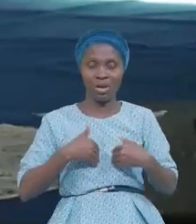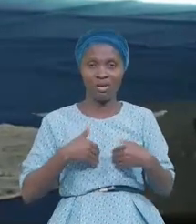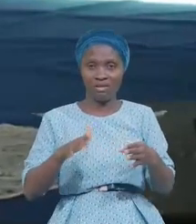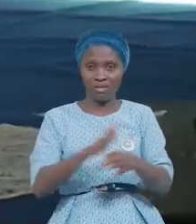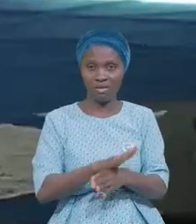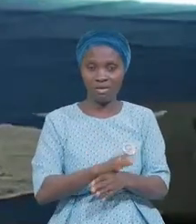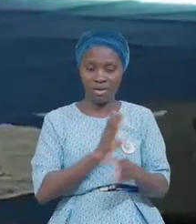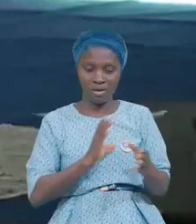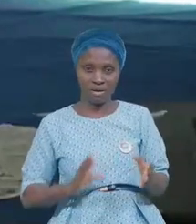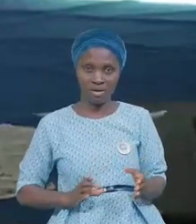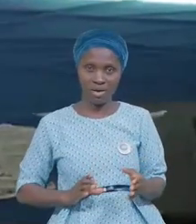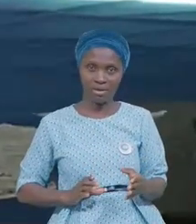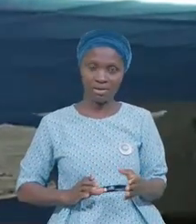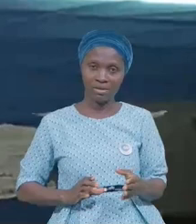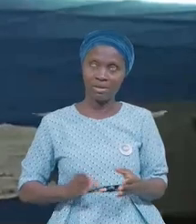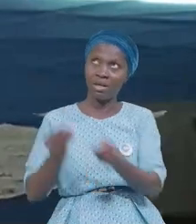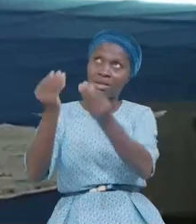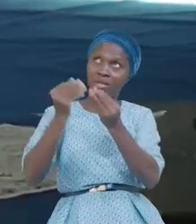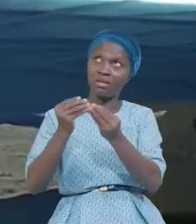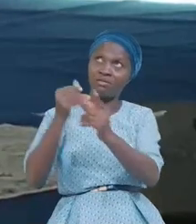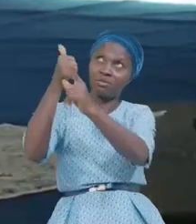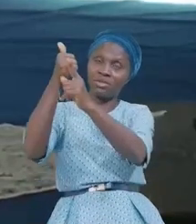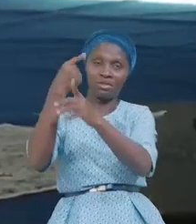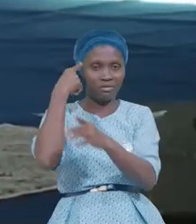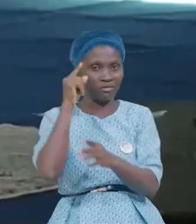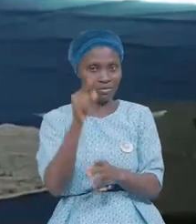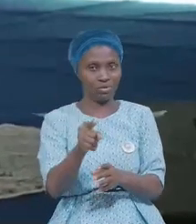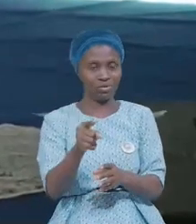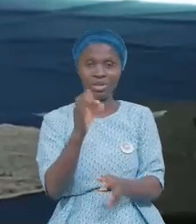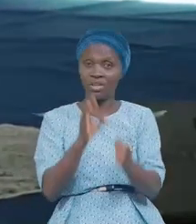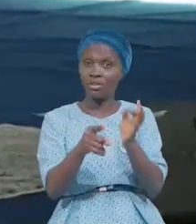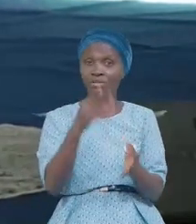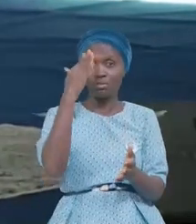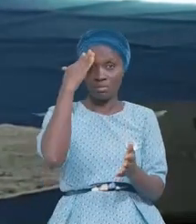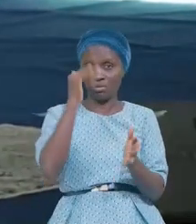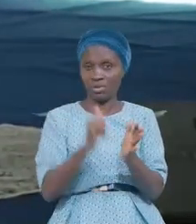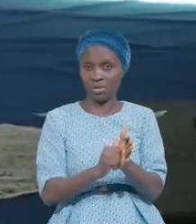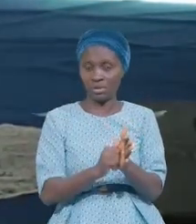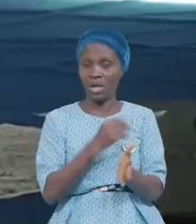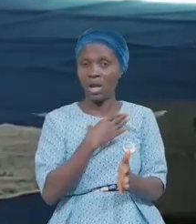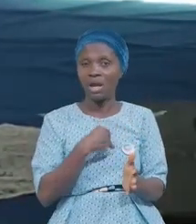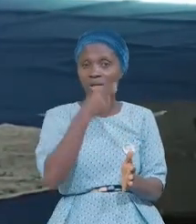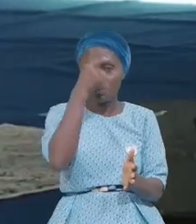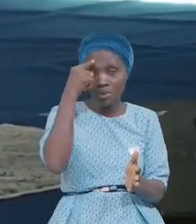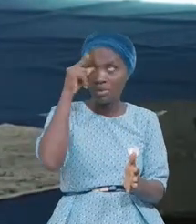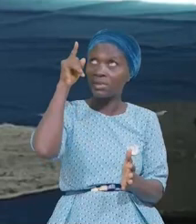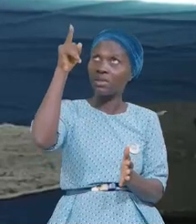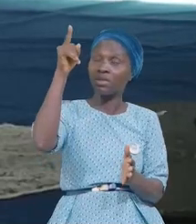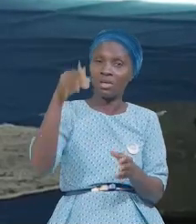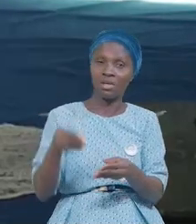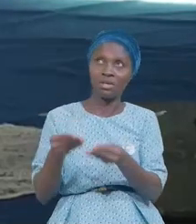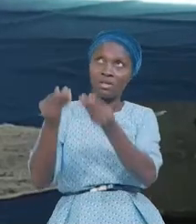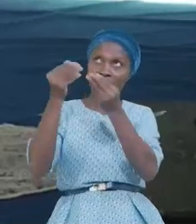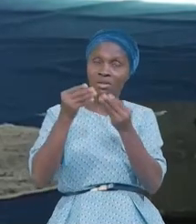Christ s'est donné lui-même pour, si tu réagis cela, et parce qu'il s'est livré lui-même pour